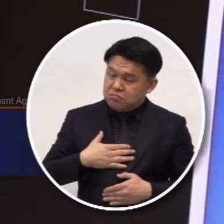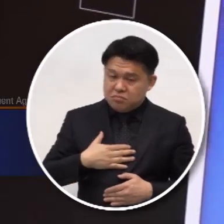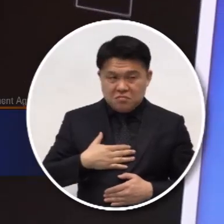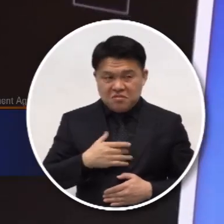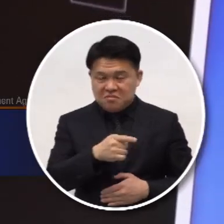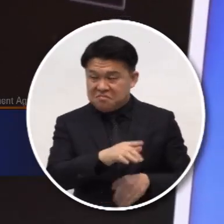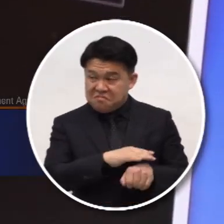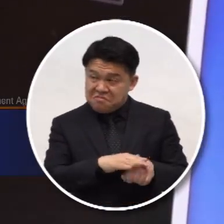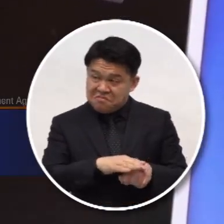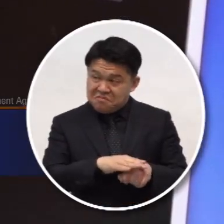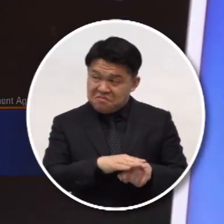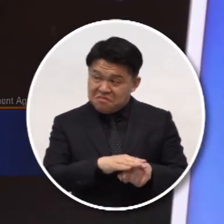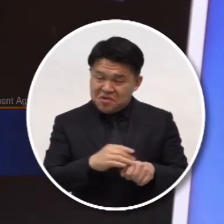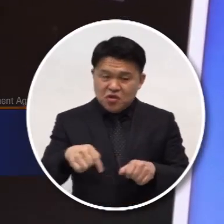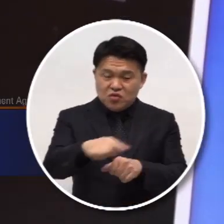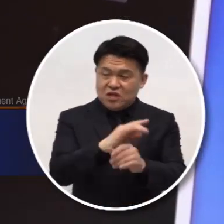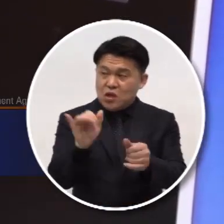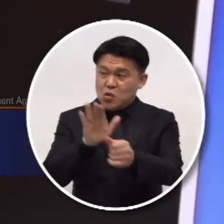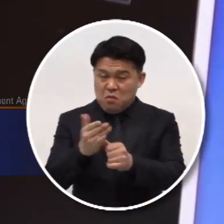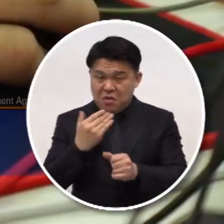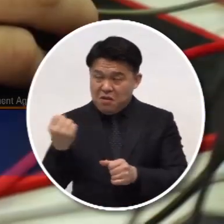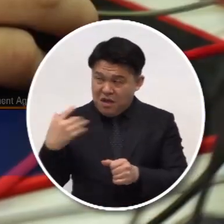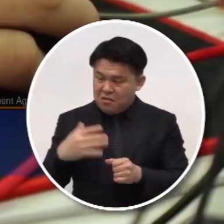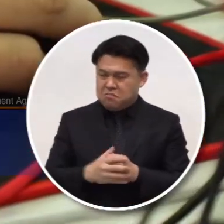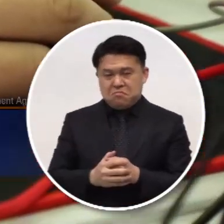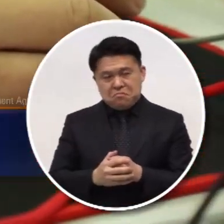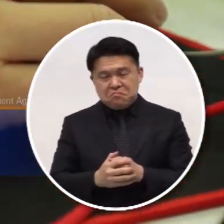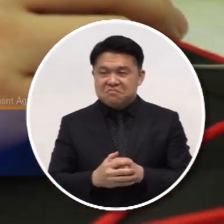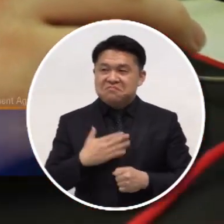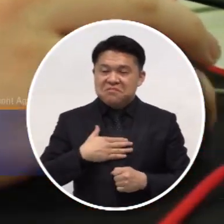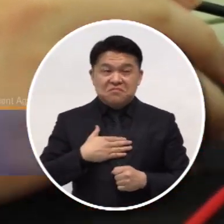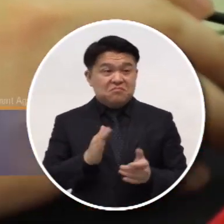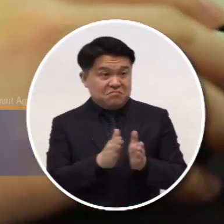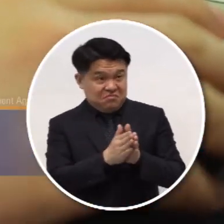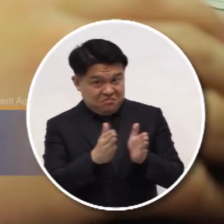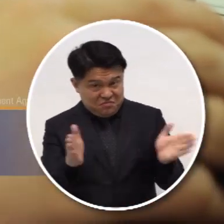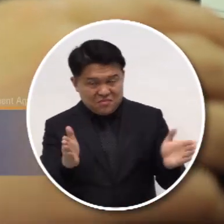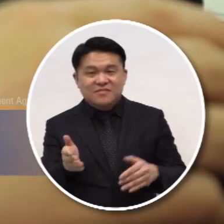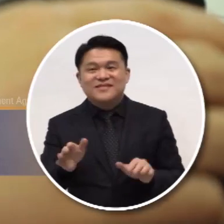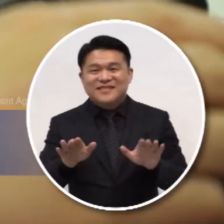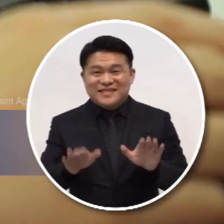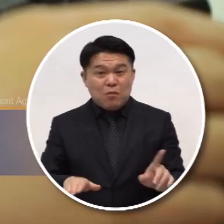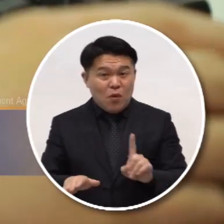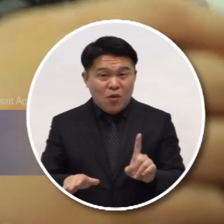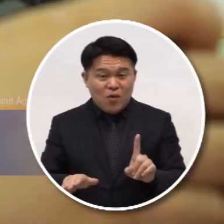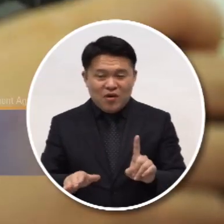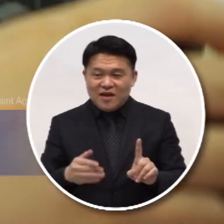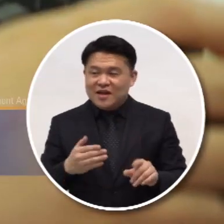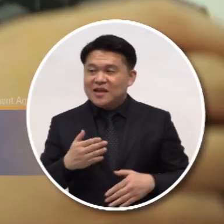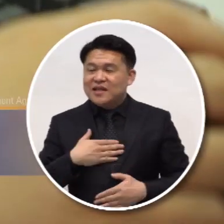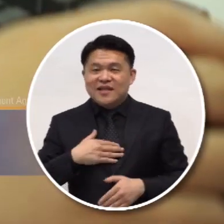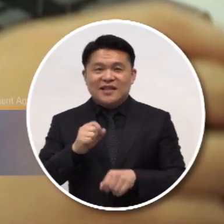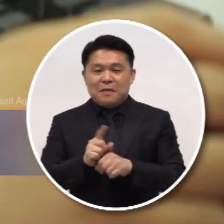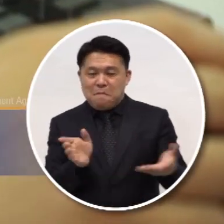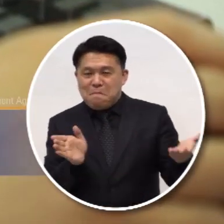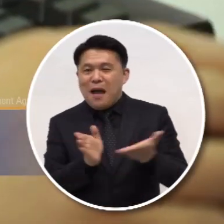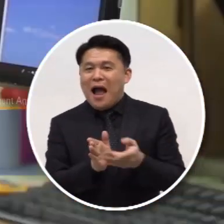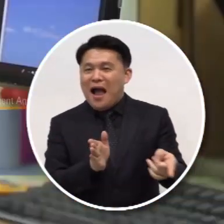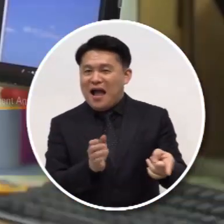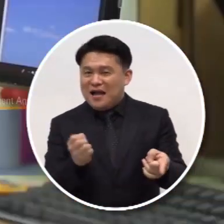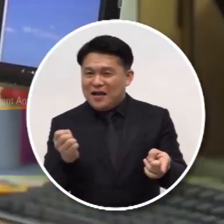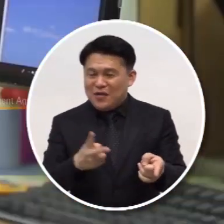잘 되면 이제 주변 사람들한테 도움이 된다. 그렇게 해서 우연히 시작하게 된 일인데 이게 또 나름 적성에도